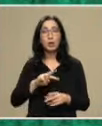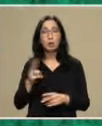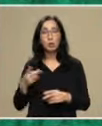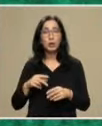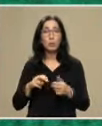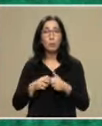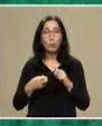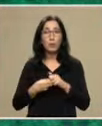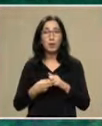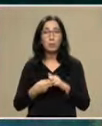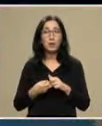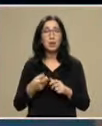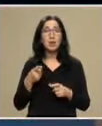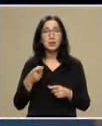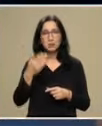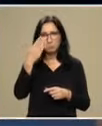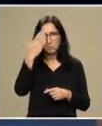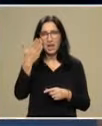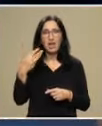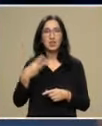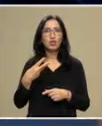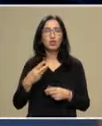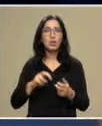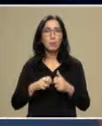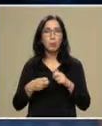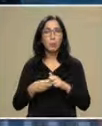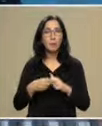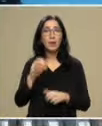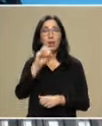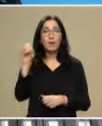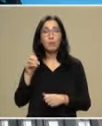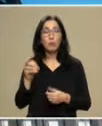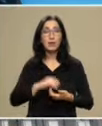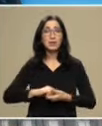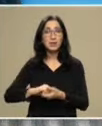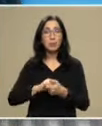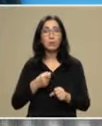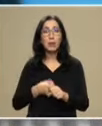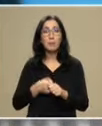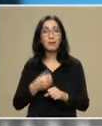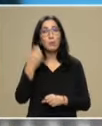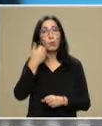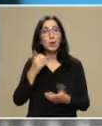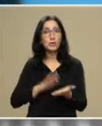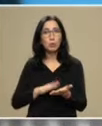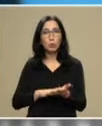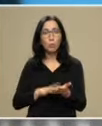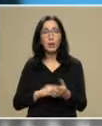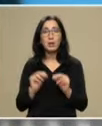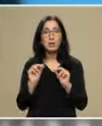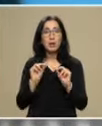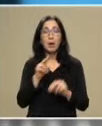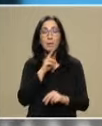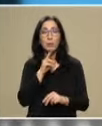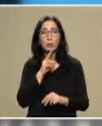които бих посочила, са етичните проблеми. Европейския съюз създаде един полезен документ за